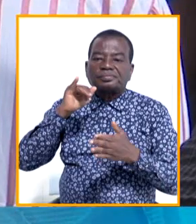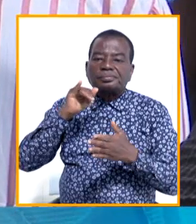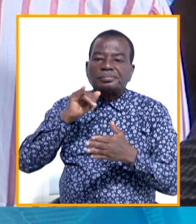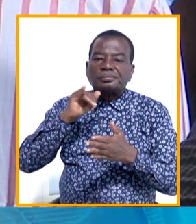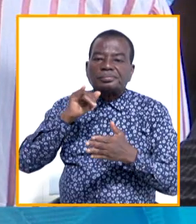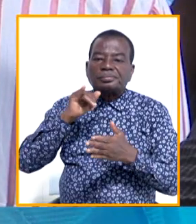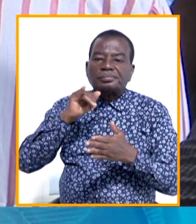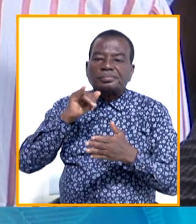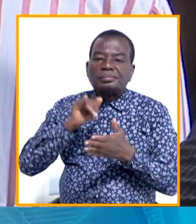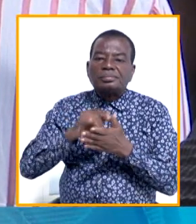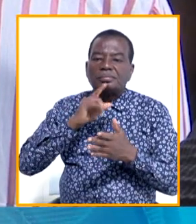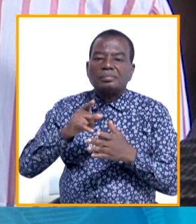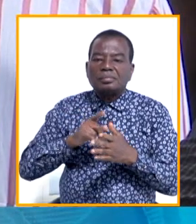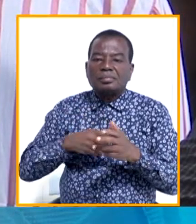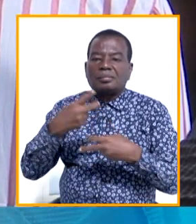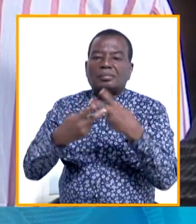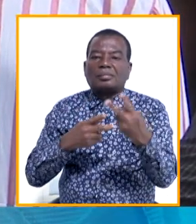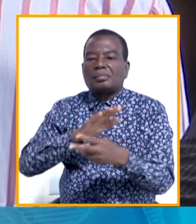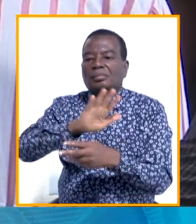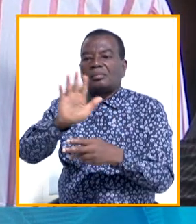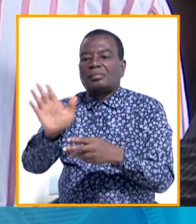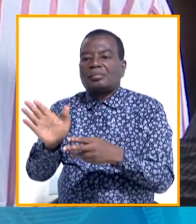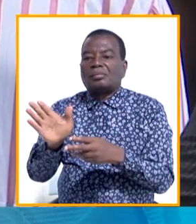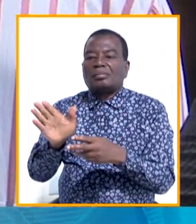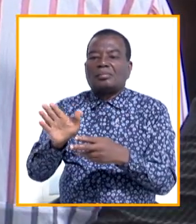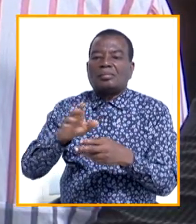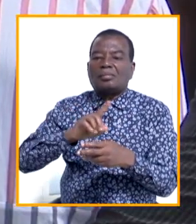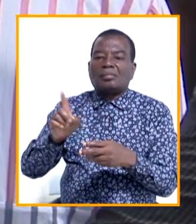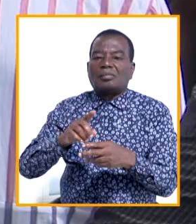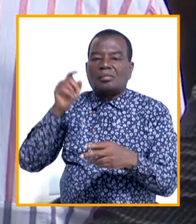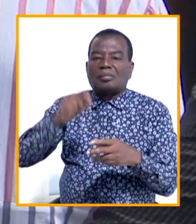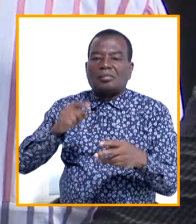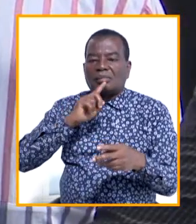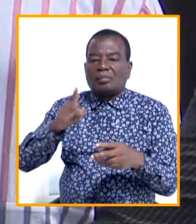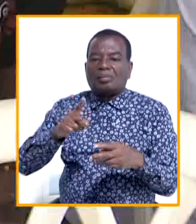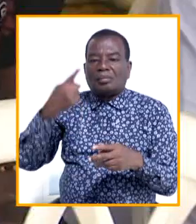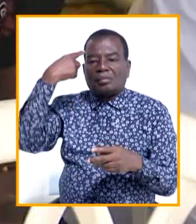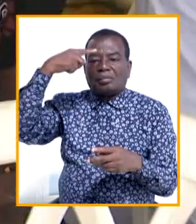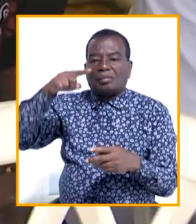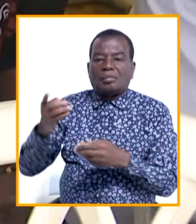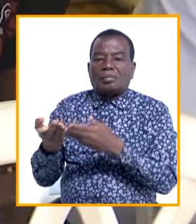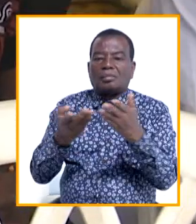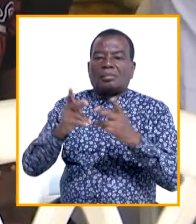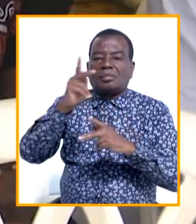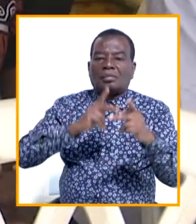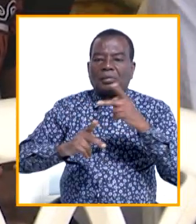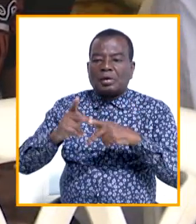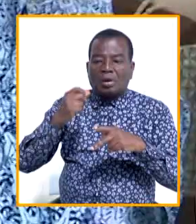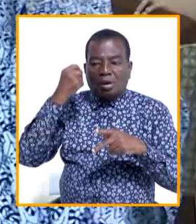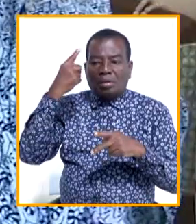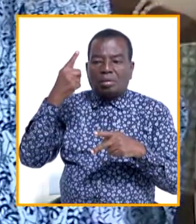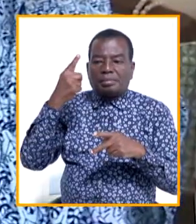de passer partout où le besoin est pour amener la population à